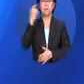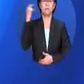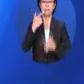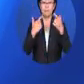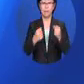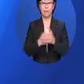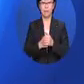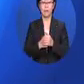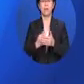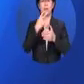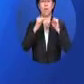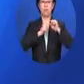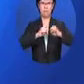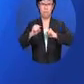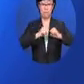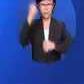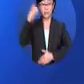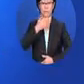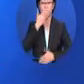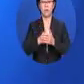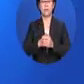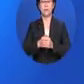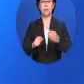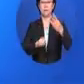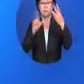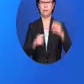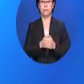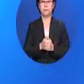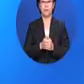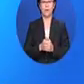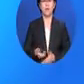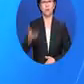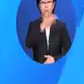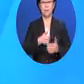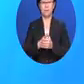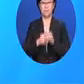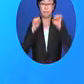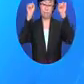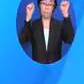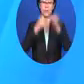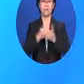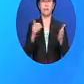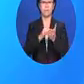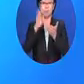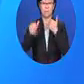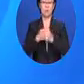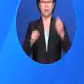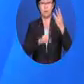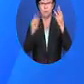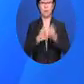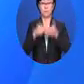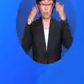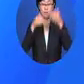같은 생동감과 활력이 느껴지는 3월인데요. 천안시민 여러분, 기지개 크게 한번 켜시고 3월을